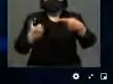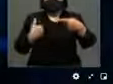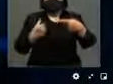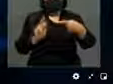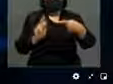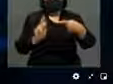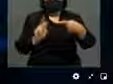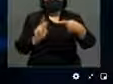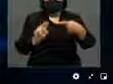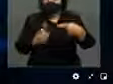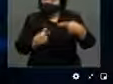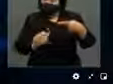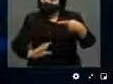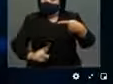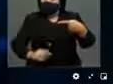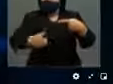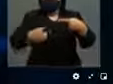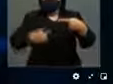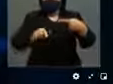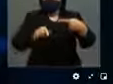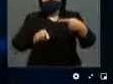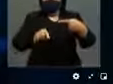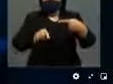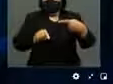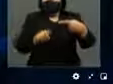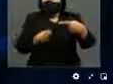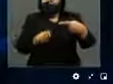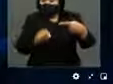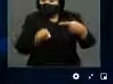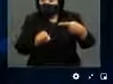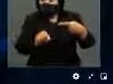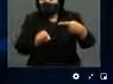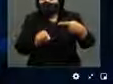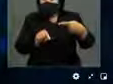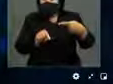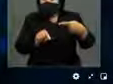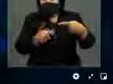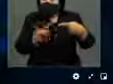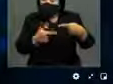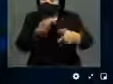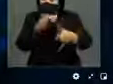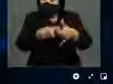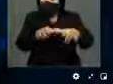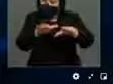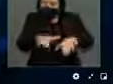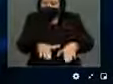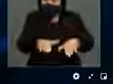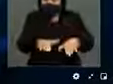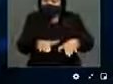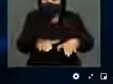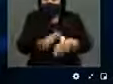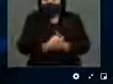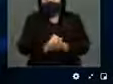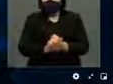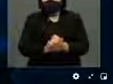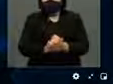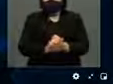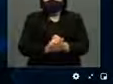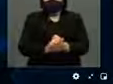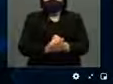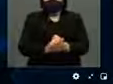วนี่ก็อันดับดีขึ้นนะครับก็คือดีขึ้นก็คือลดลงไปนะครับอันดับต่ำๆลงไปจะดีกว่านะครับ